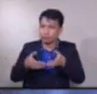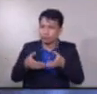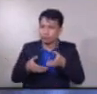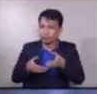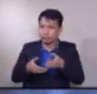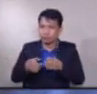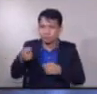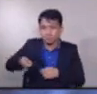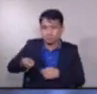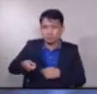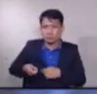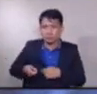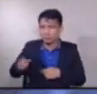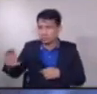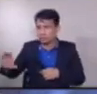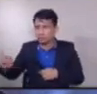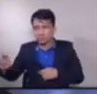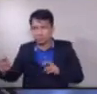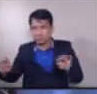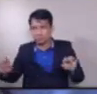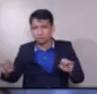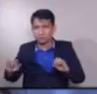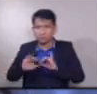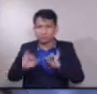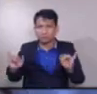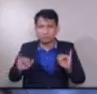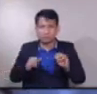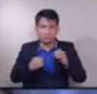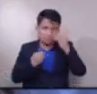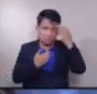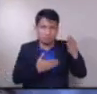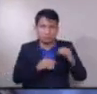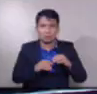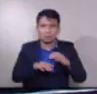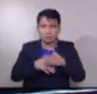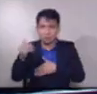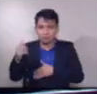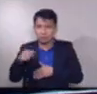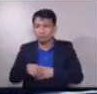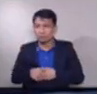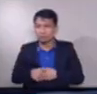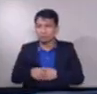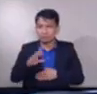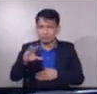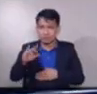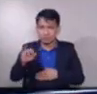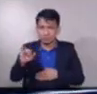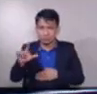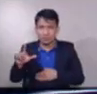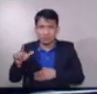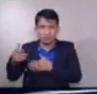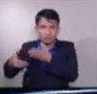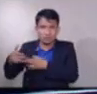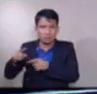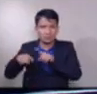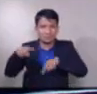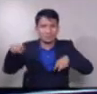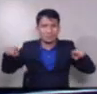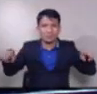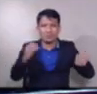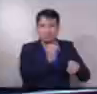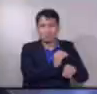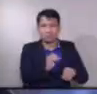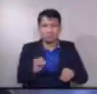kami magsasubmit sa civil ng korte. Ayaw niyo rin mag-submit dun sa outside of the church, yung civil courts. Because may iba-ibang korte po, may